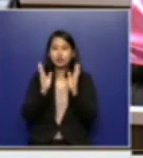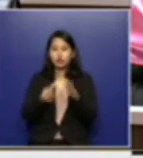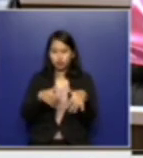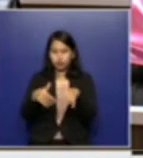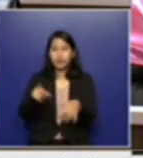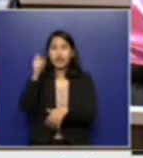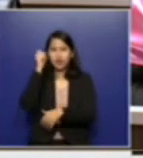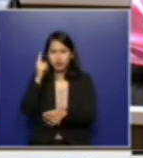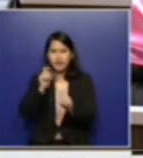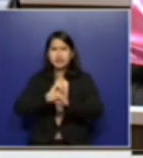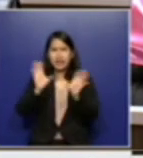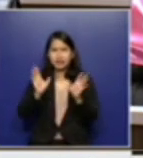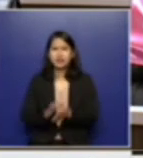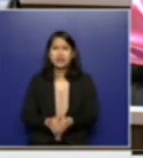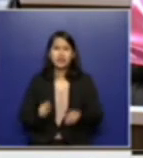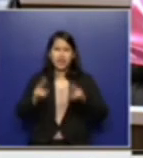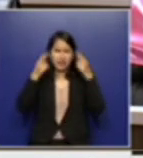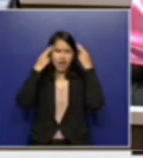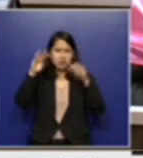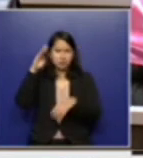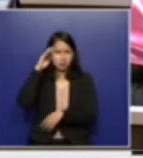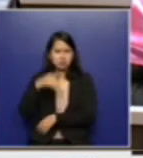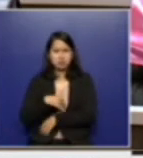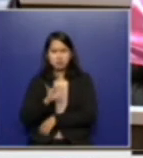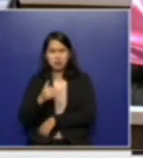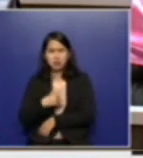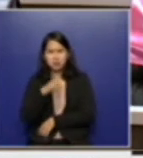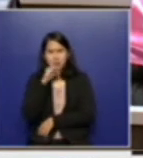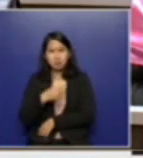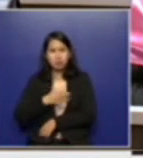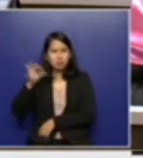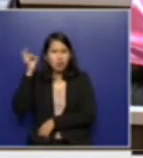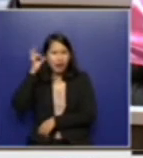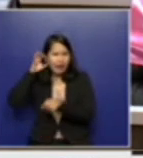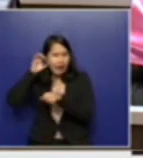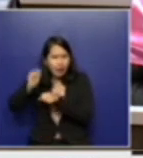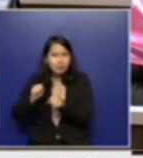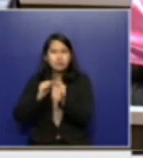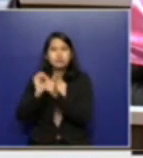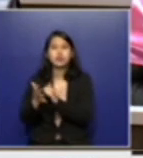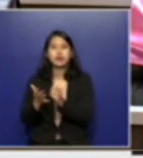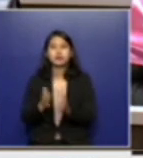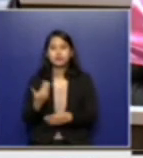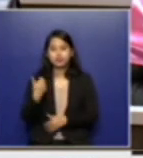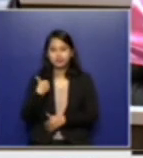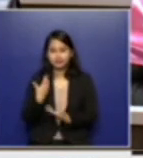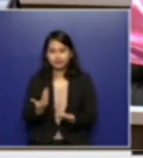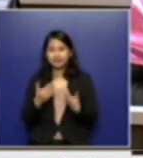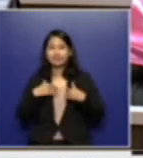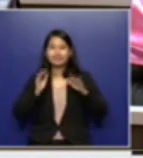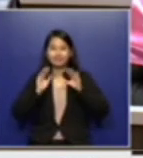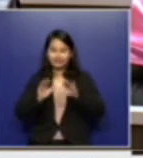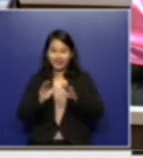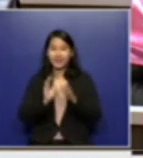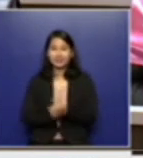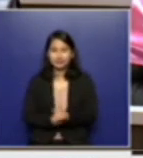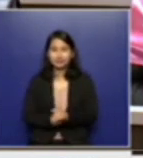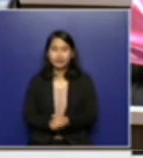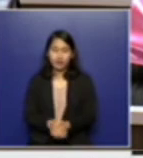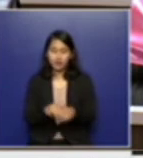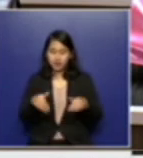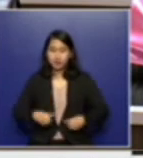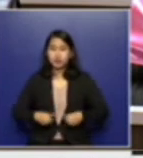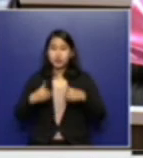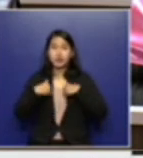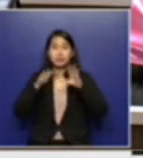ครับแต่ท่านนายกผมเนี่ยบางทีพูดในสภาผมยังฟังไม่ทันนะครับเพราะนั้นขอฝากว่าไม่ว่าจะเป็นการ new normal ไ